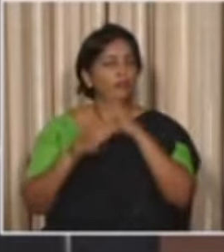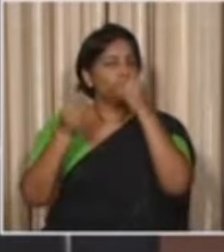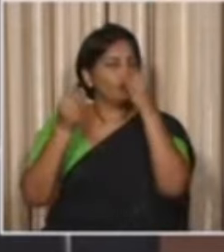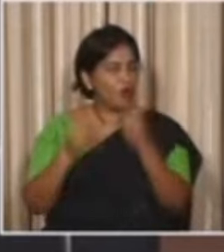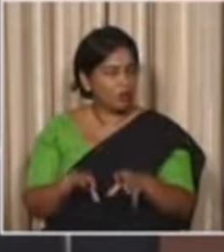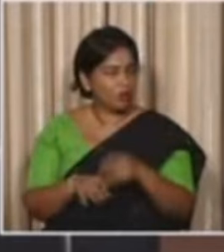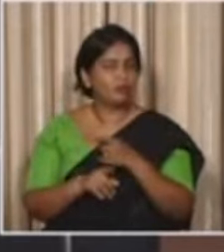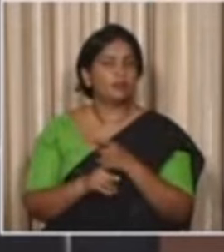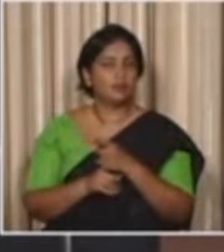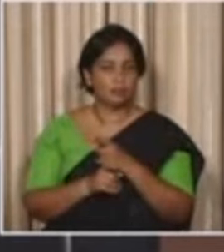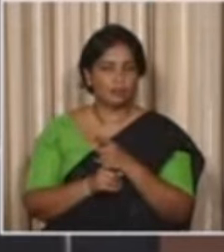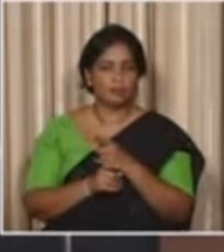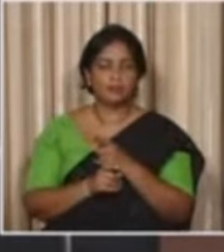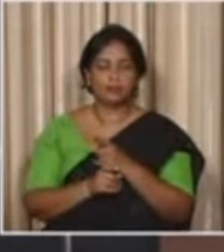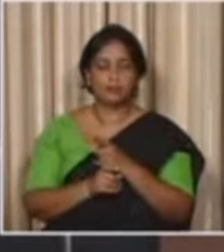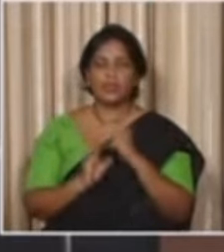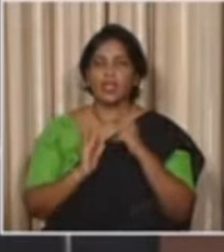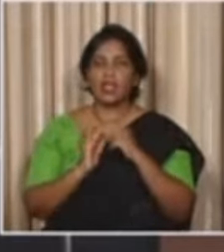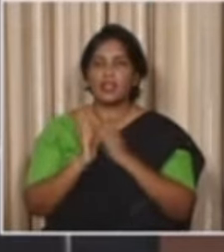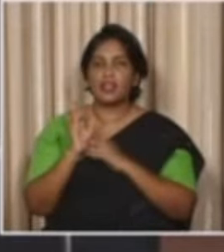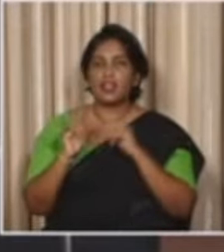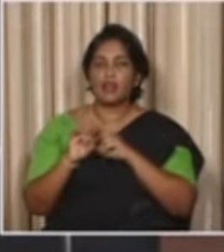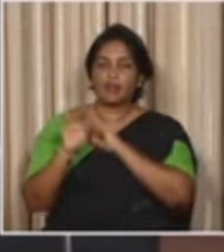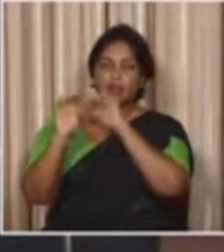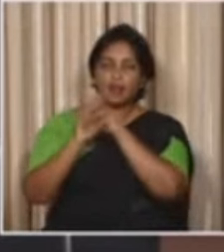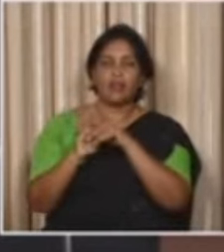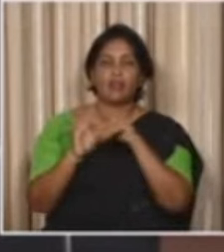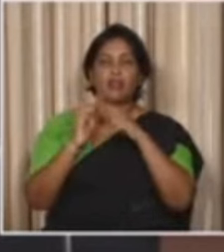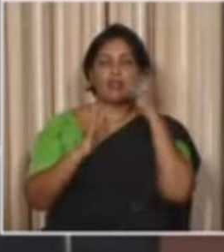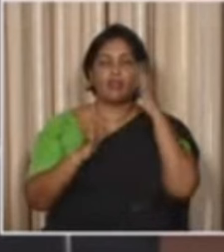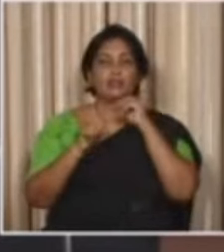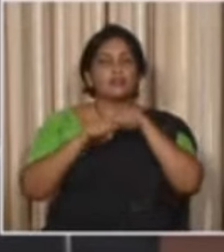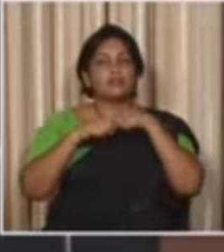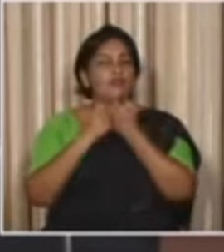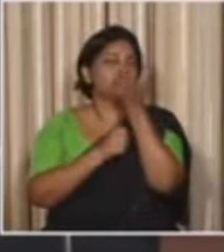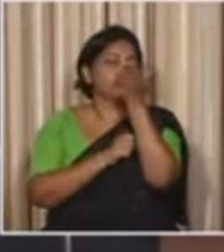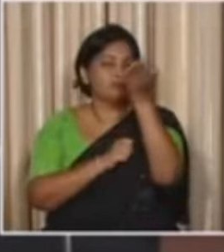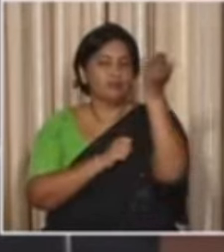උනාම IMF එනවා ජාත්‍යන්තර සංවිධාන පස්සේ දුවනවා